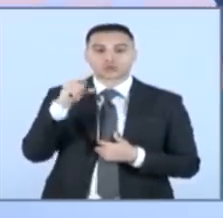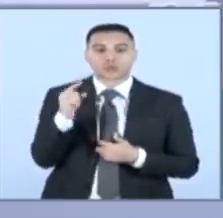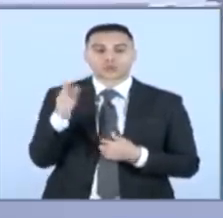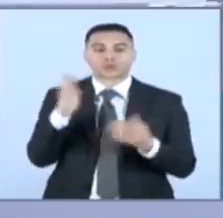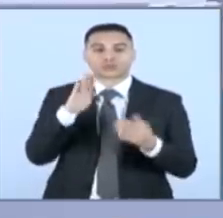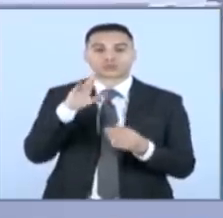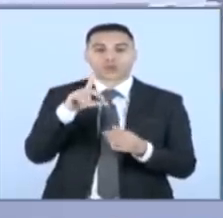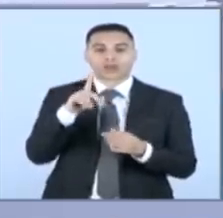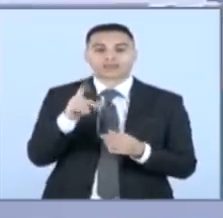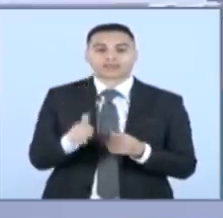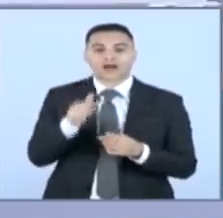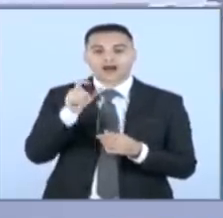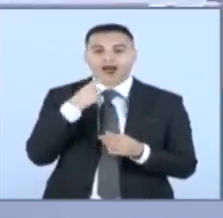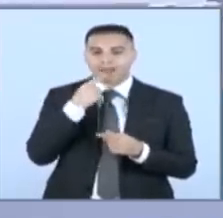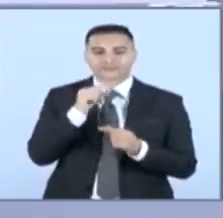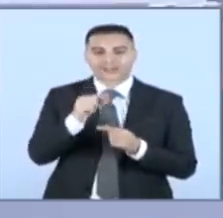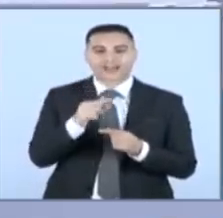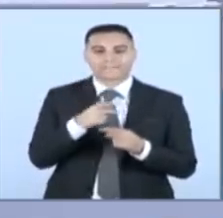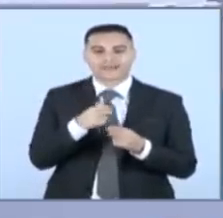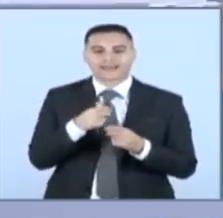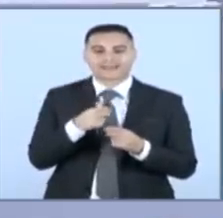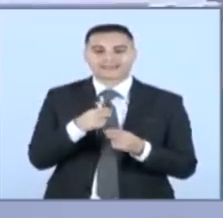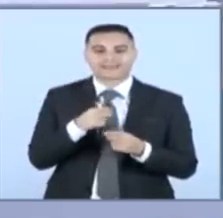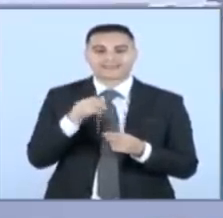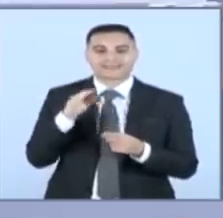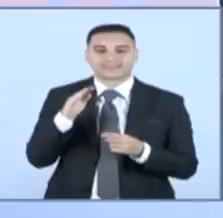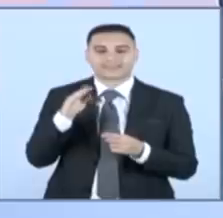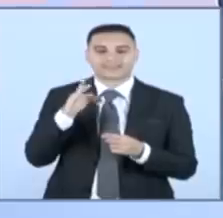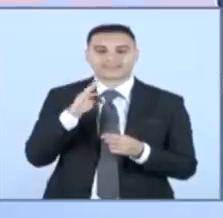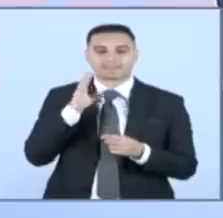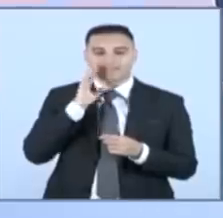سلطان. مش هكمل اسمه. سلطنة بروناي.